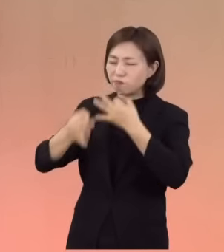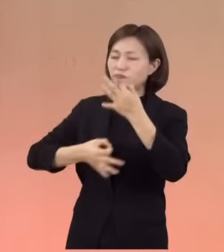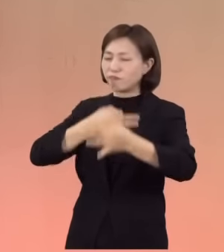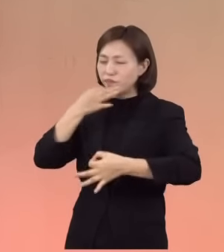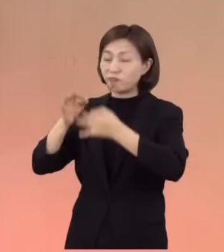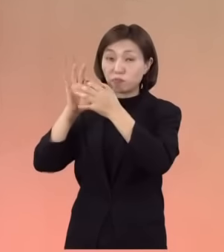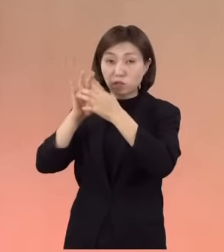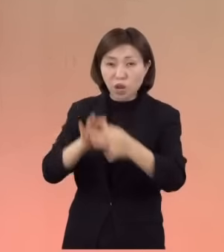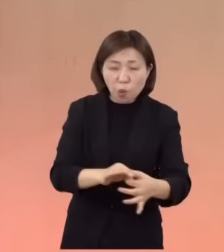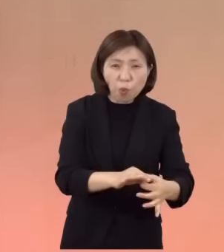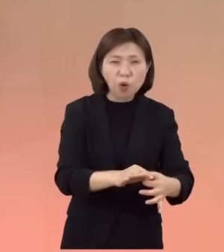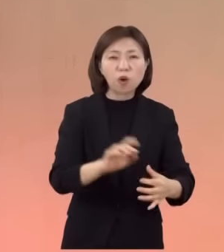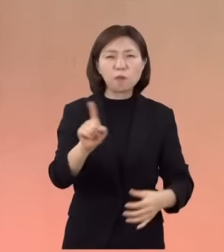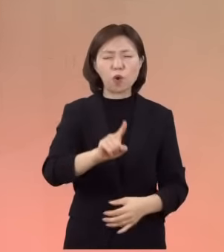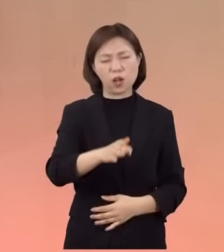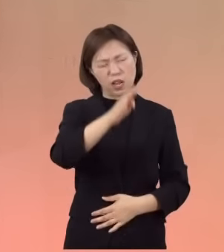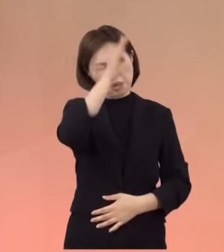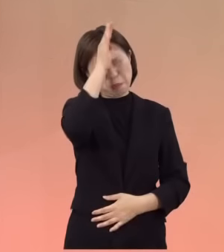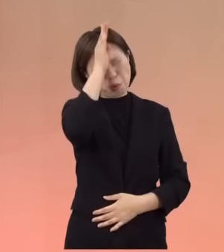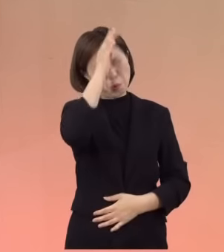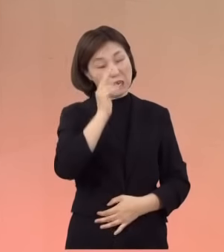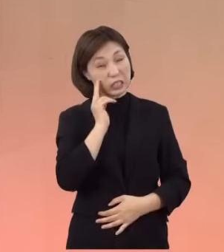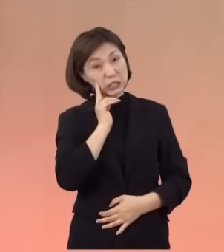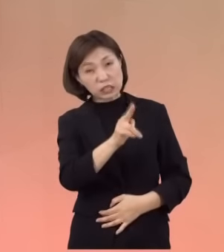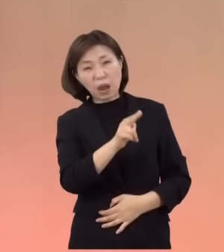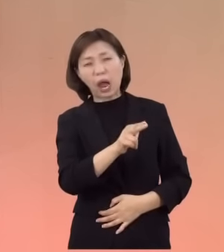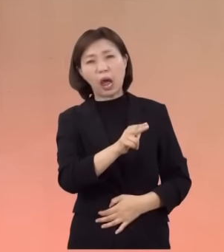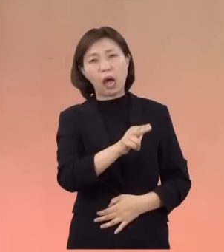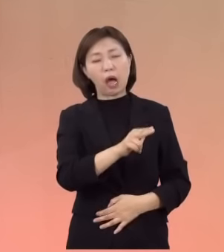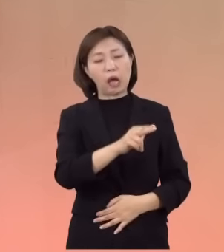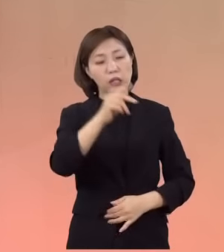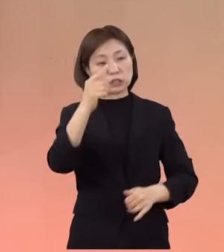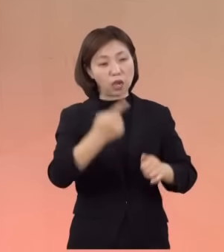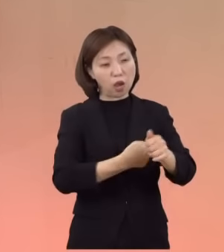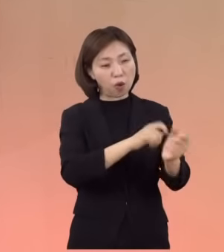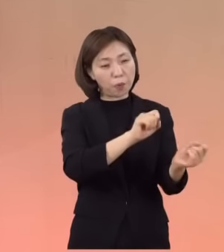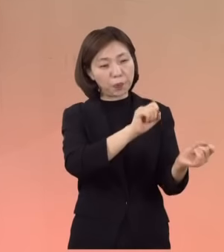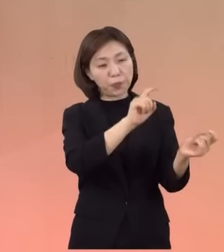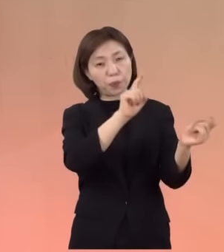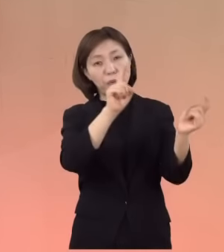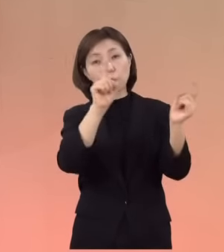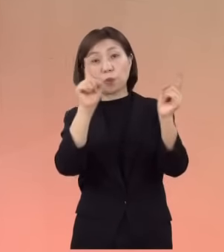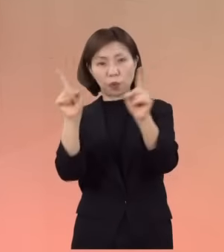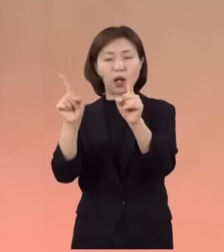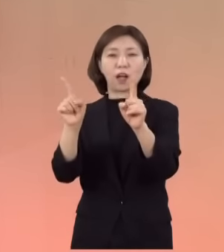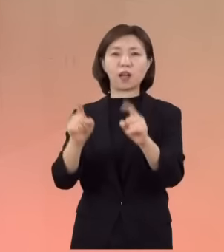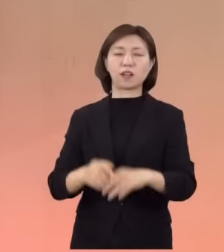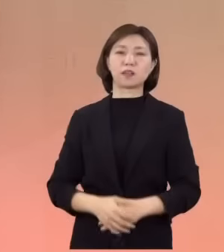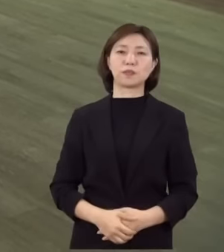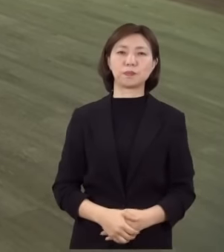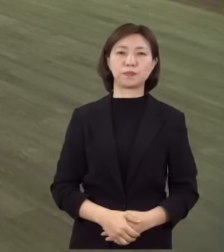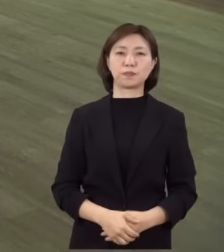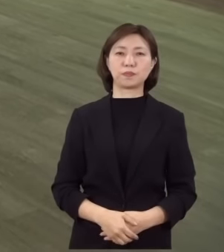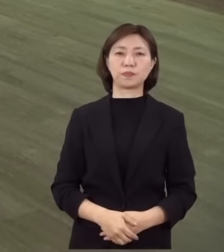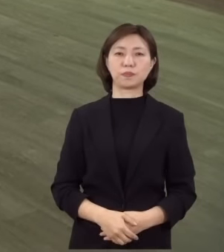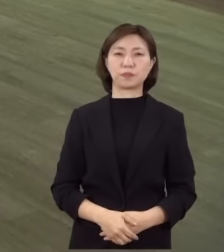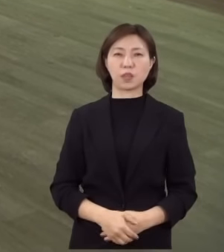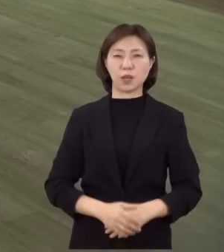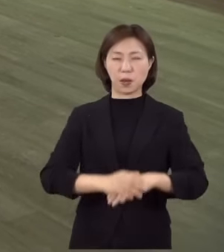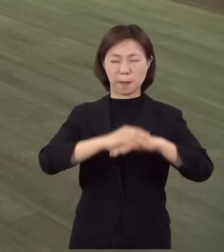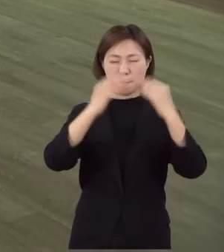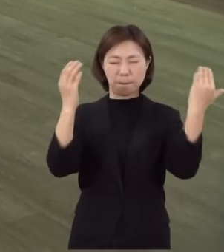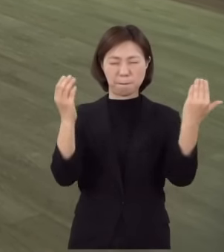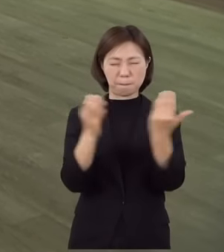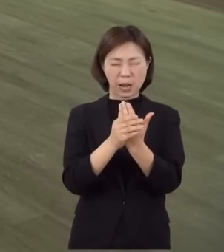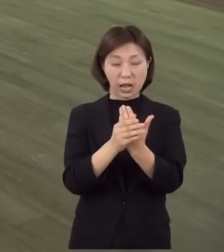위급한 병세를 돌려 오래지 않아 저절로 낮게 되었습니다 설령